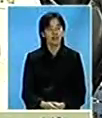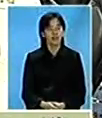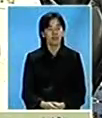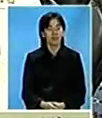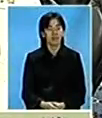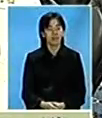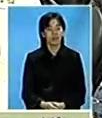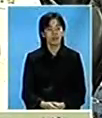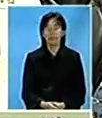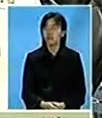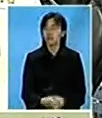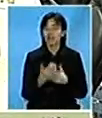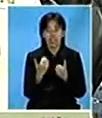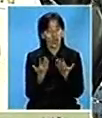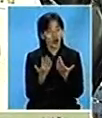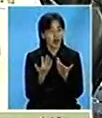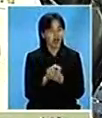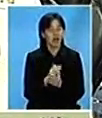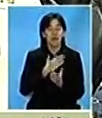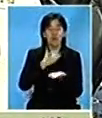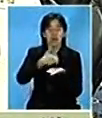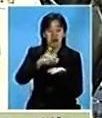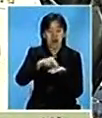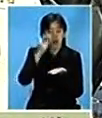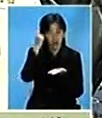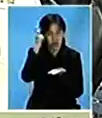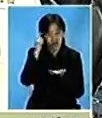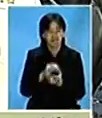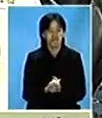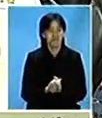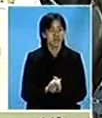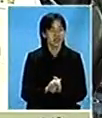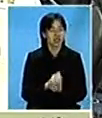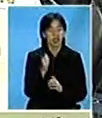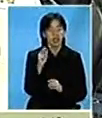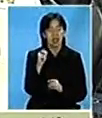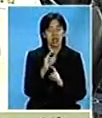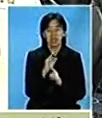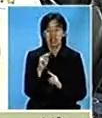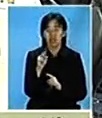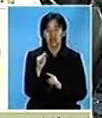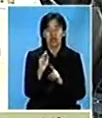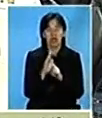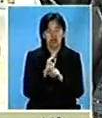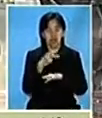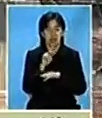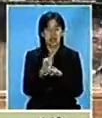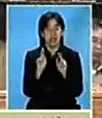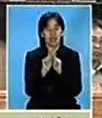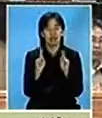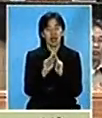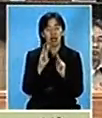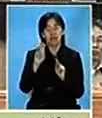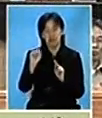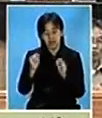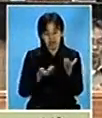ระหว่างที่กรรมธิการเข้าประจำที่นะครับผมขอแจ้งทราบว่าด้วยท่านอนันต์อริยชัยพาณิชย์ประธานกรรมธิการวิสามัญพิจารณาร่